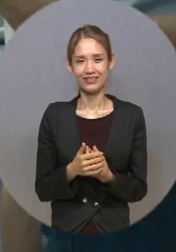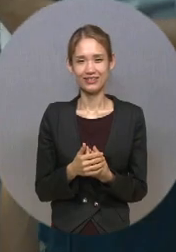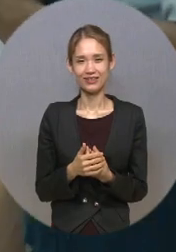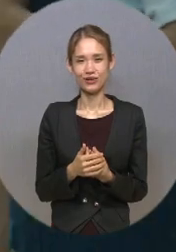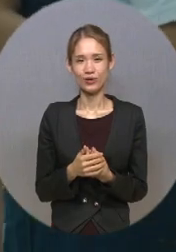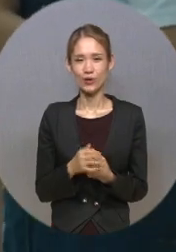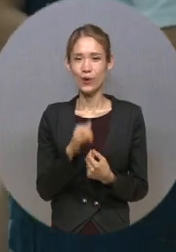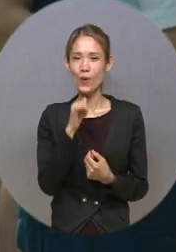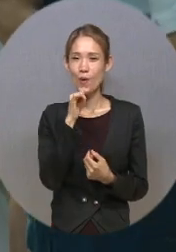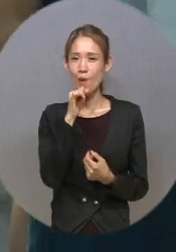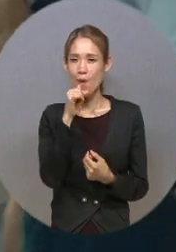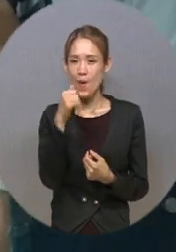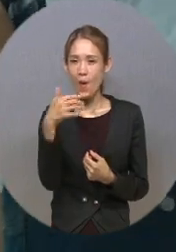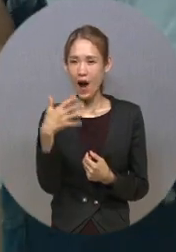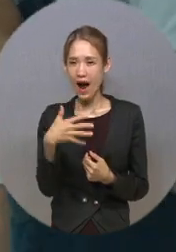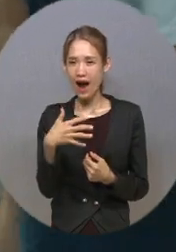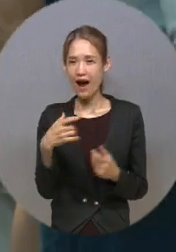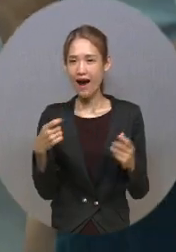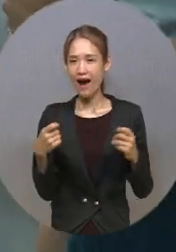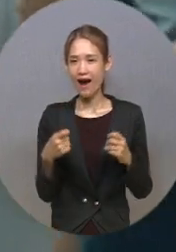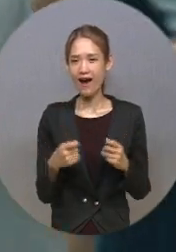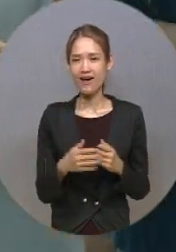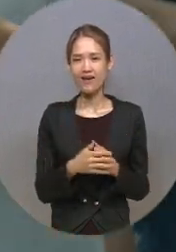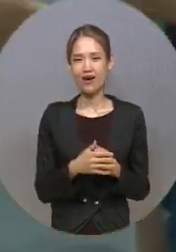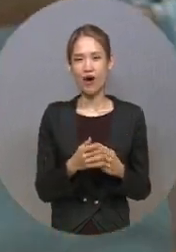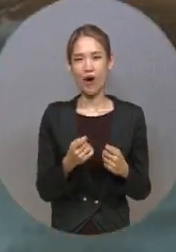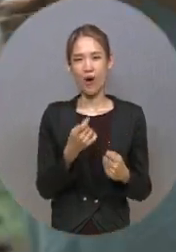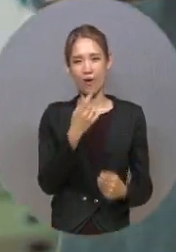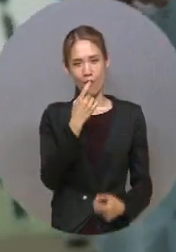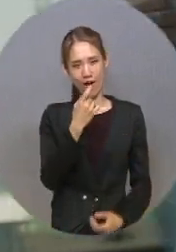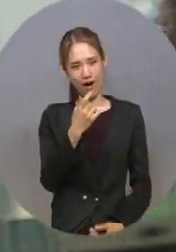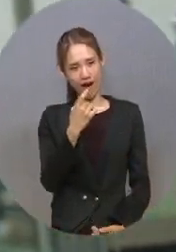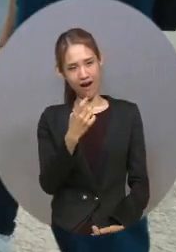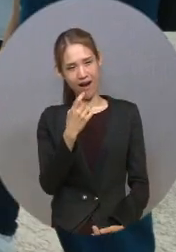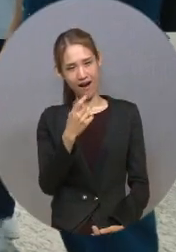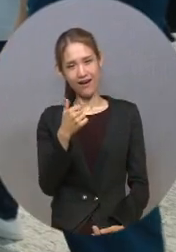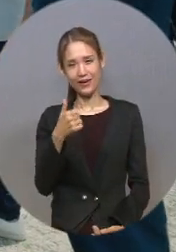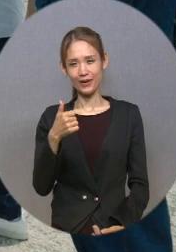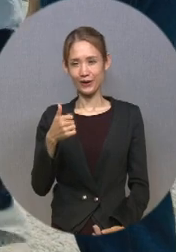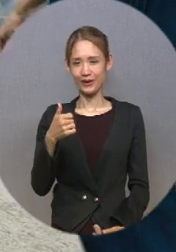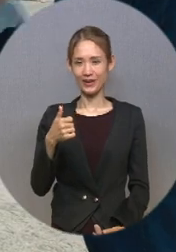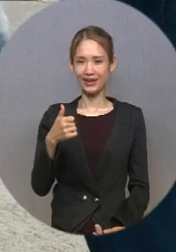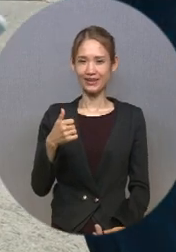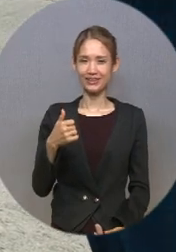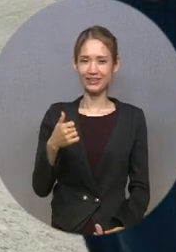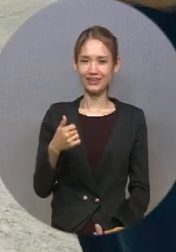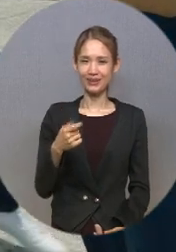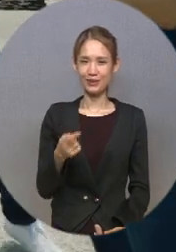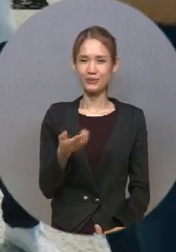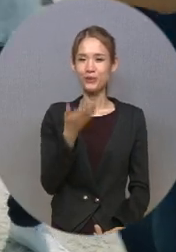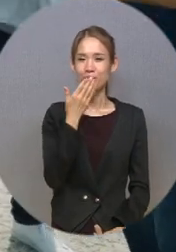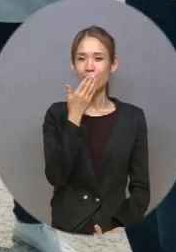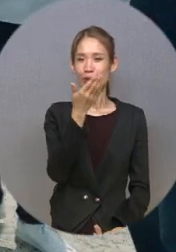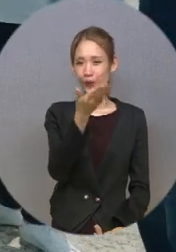오셨는데. 네. 5분도 안 돼갖고 이렇게 멋진 그림을. 아이고, 이 멸치를 한번. 그러면